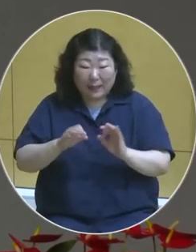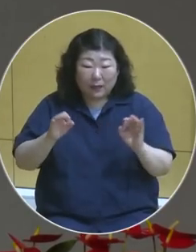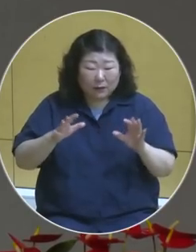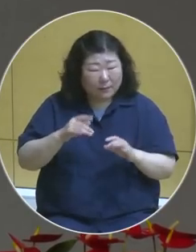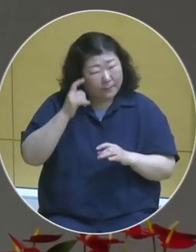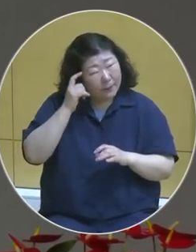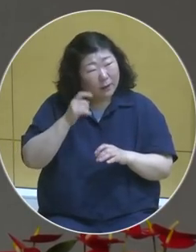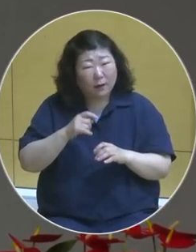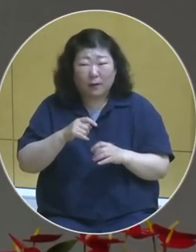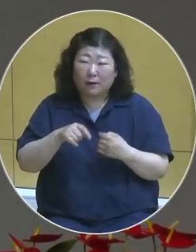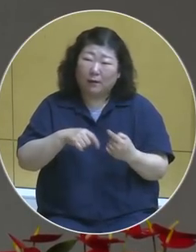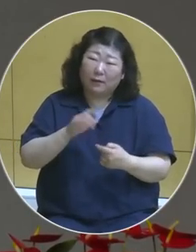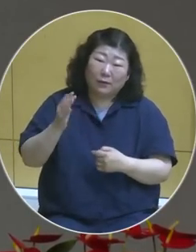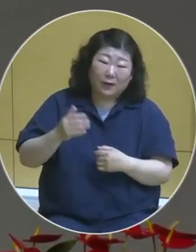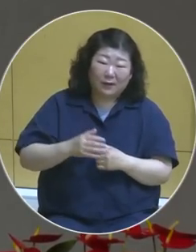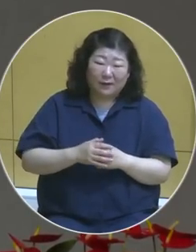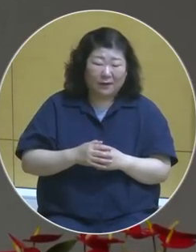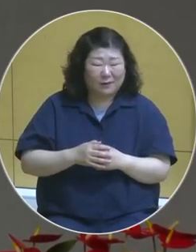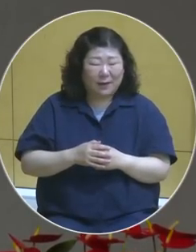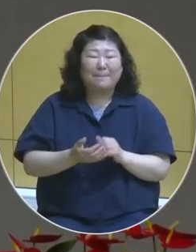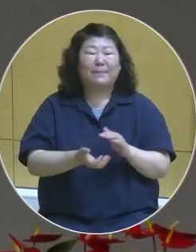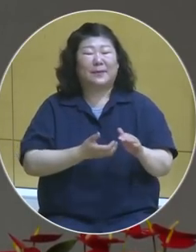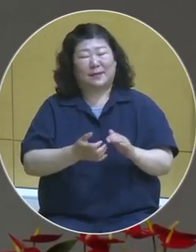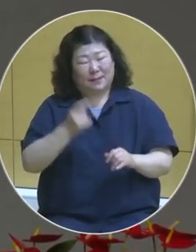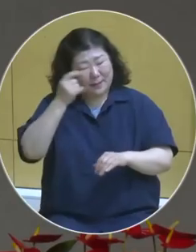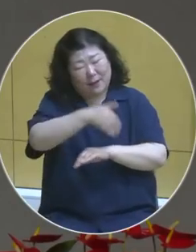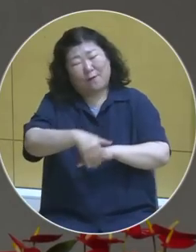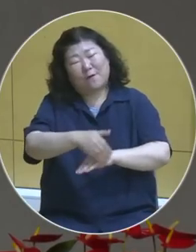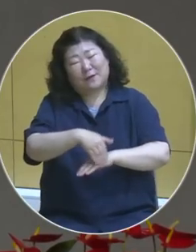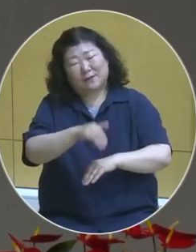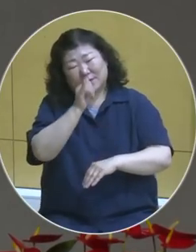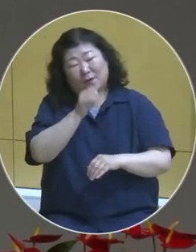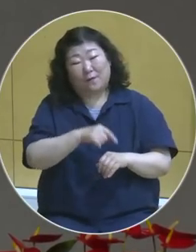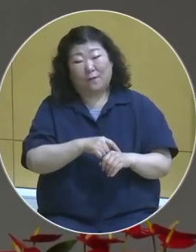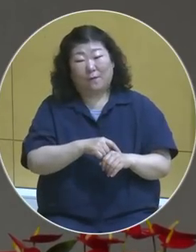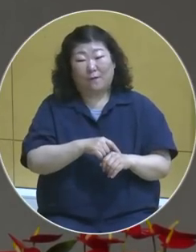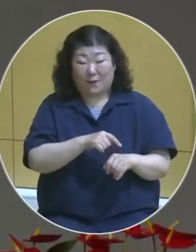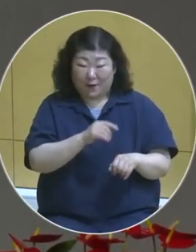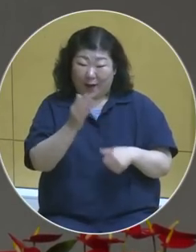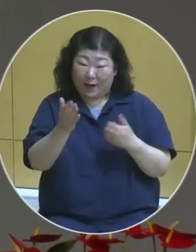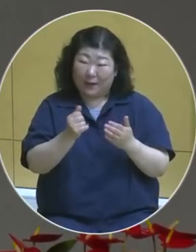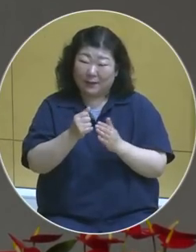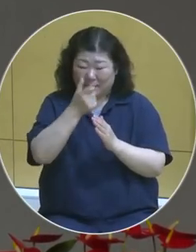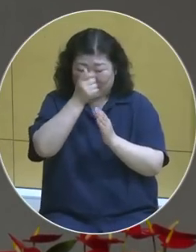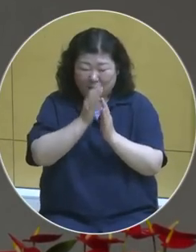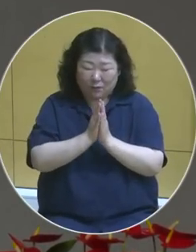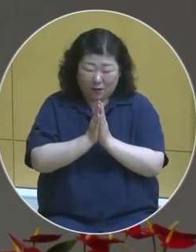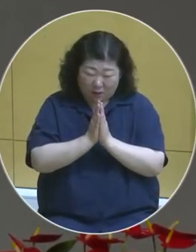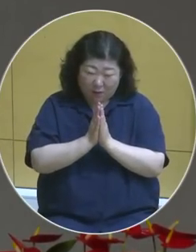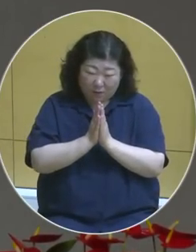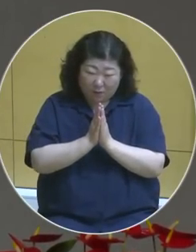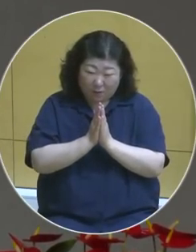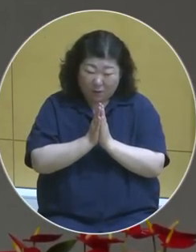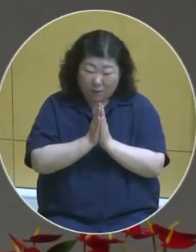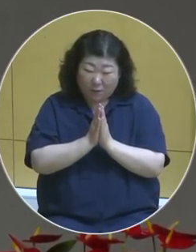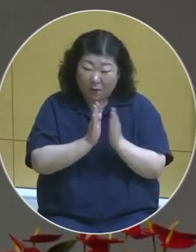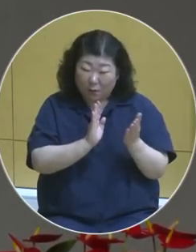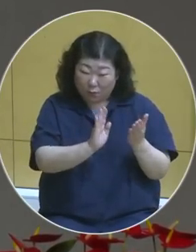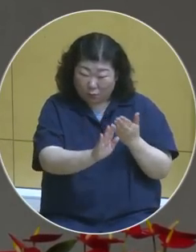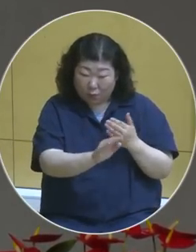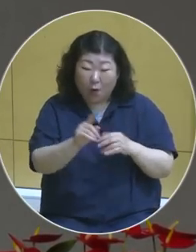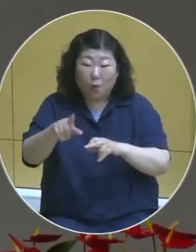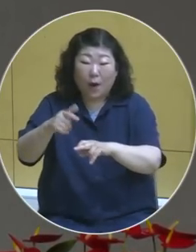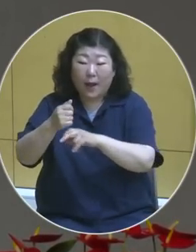느헤미야는 계획을 세운 겁니다. 계획을 세워서 하나님 앞에 그것을 구하고 그 다음에 왕이 물어볼